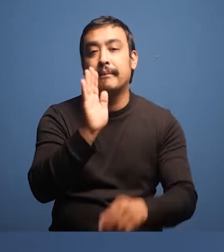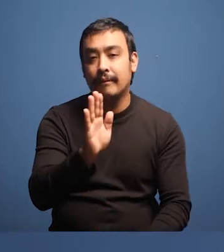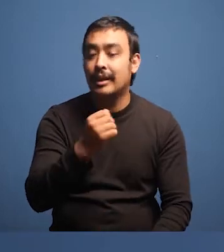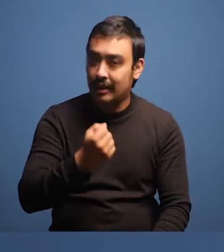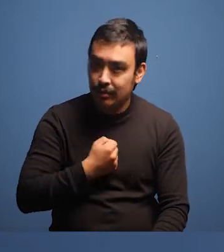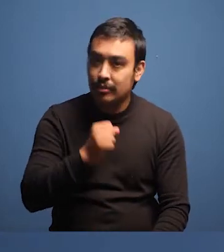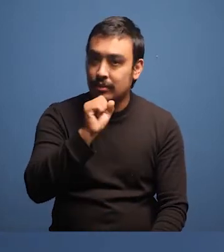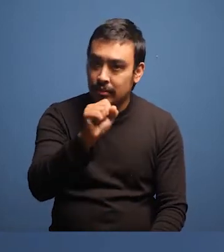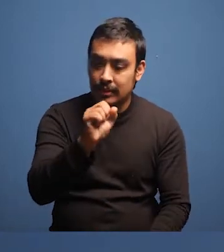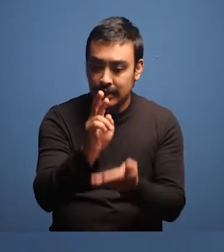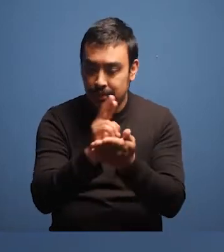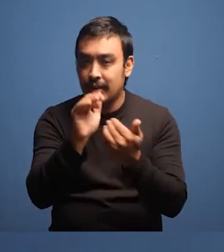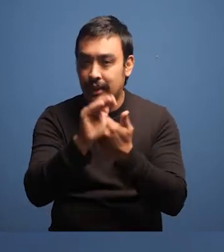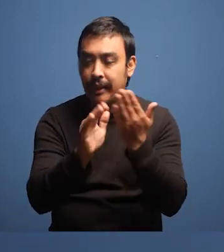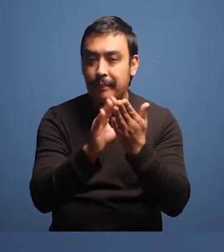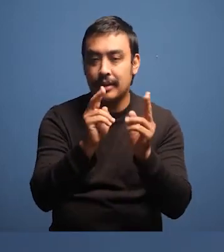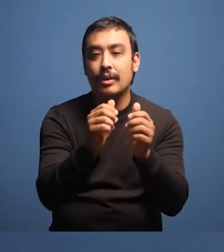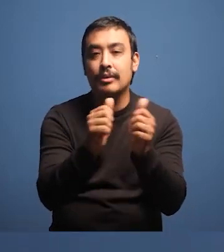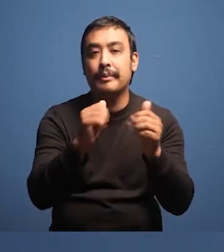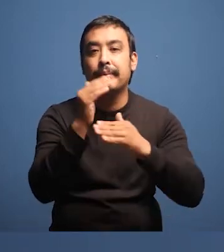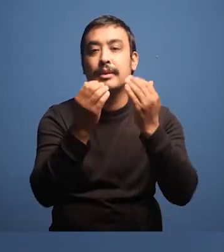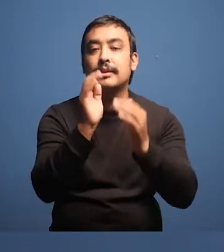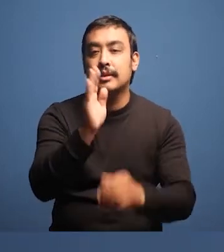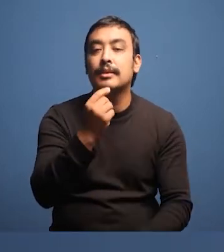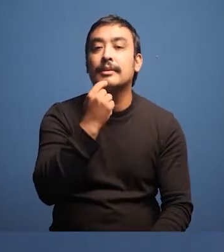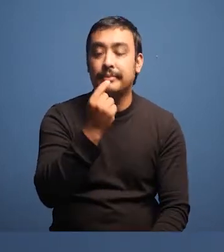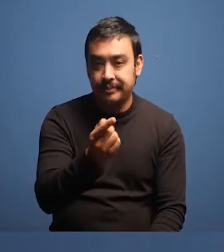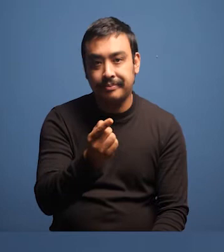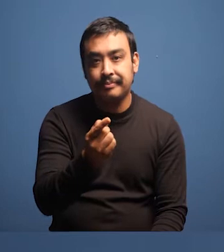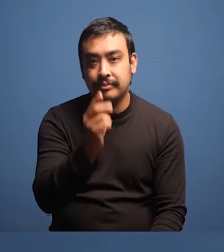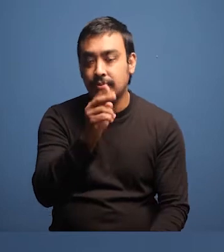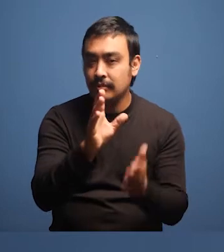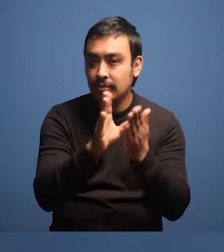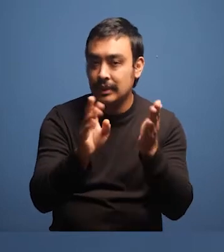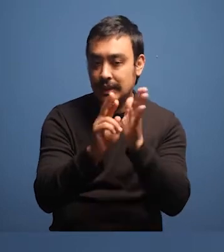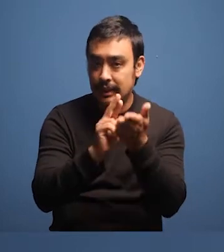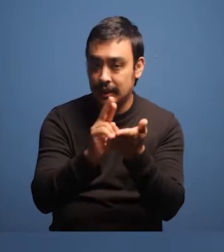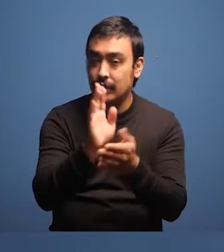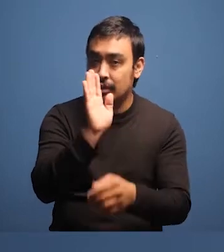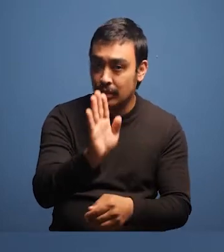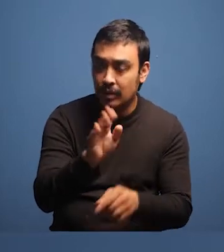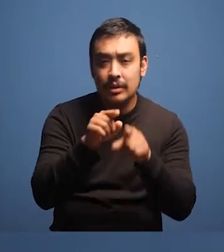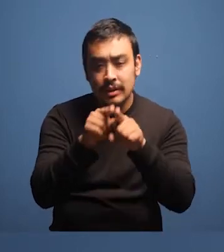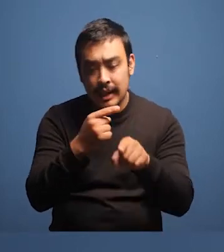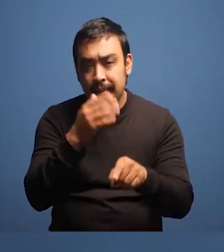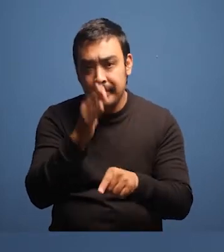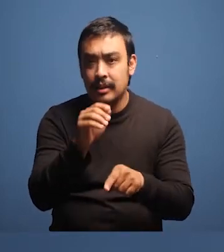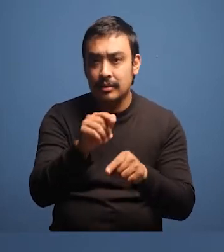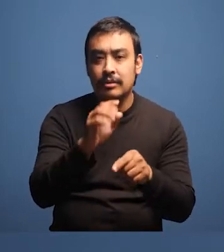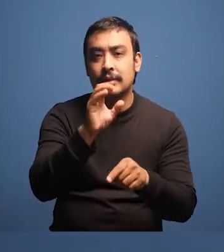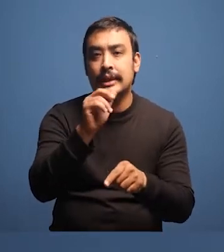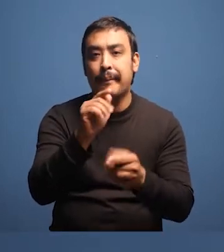आफ्नो रिपोर्टिङ मेकानिजमहरू पनि त्यसै गरी डेभलप गर्नुहुनेछ भनेर चाहिँ त्यसबाट चाहिँ रिजल्ट आएको छ र साथै हामीले चाहिँ मारु च्याट बक्स